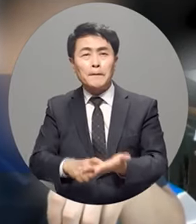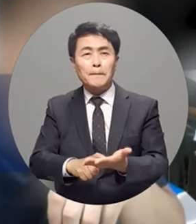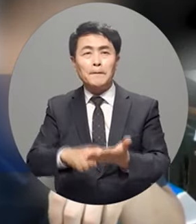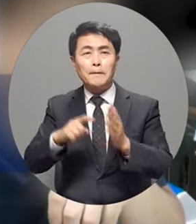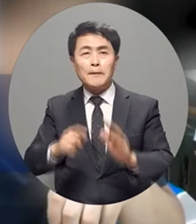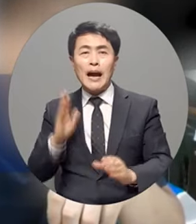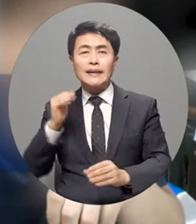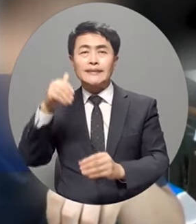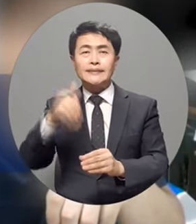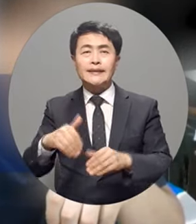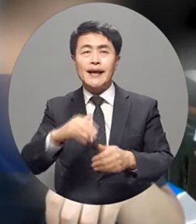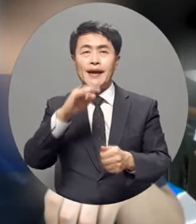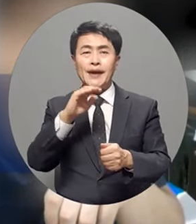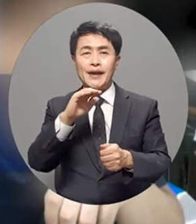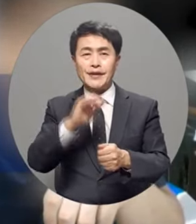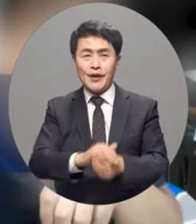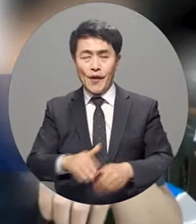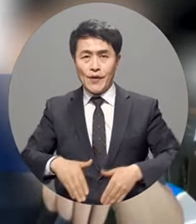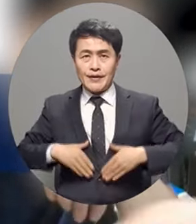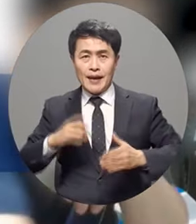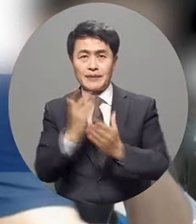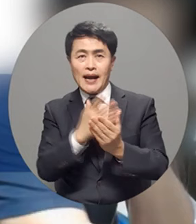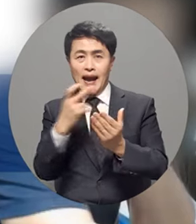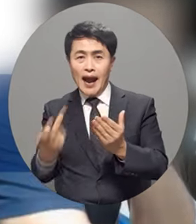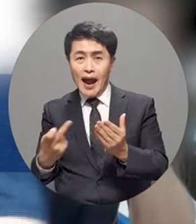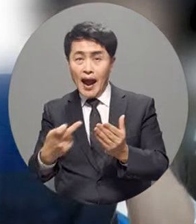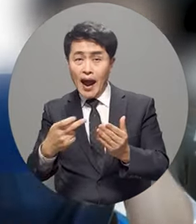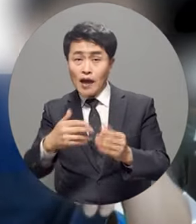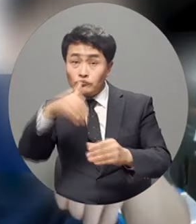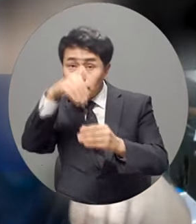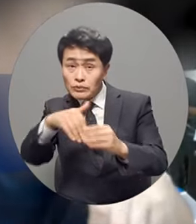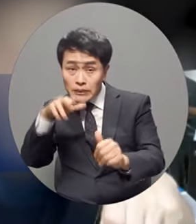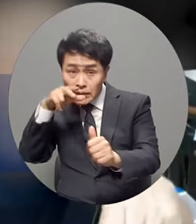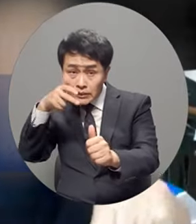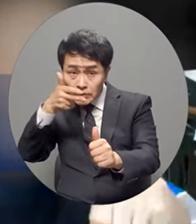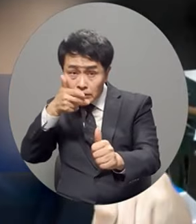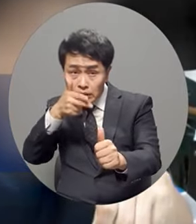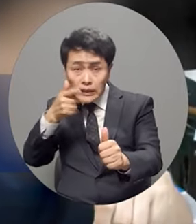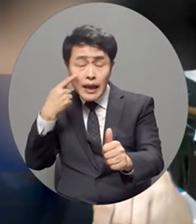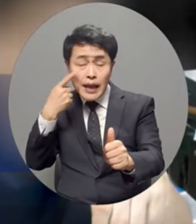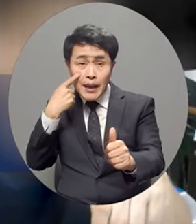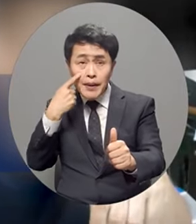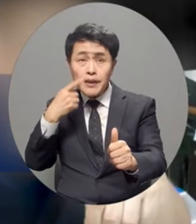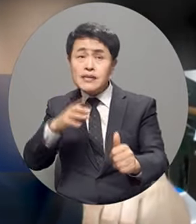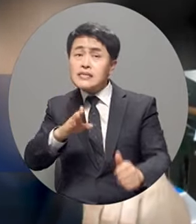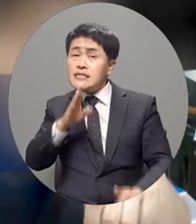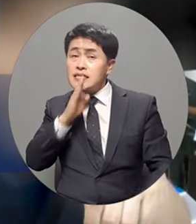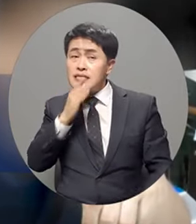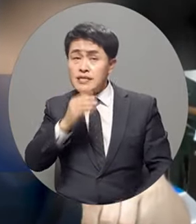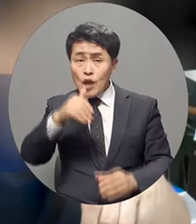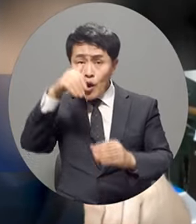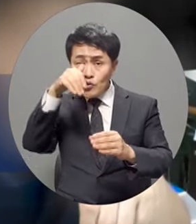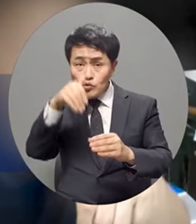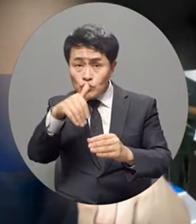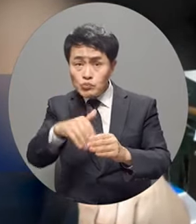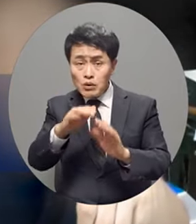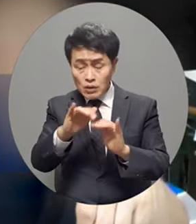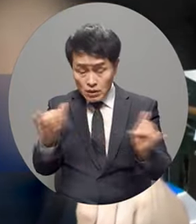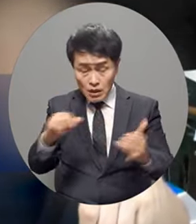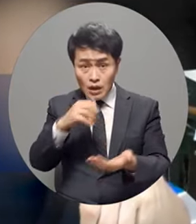양산에서 투표소에 들어가는 사람의 다리를 촬영해 봤습니다 세워봤는데 실제로 투표소에 들어갈